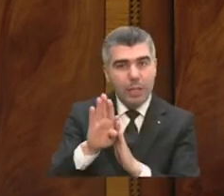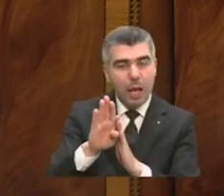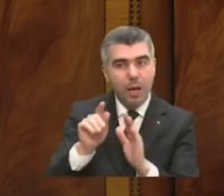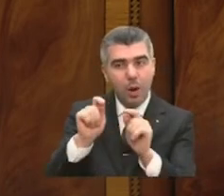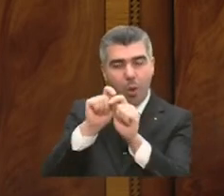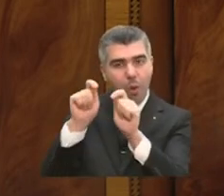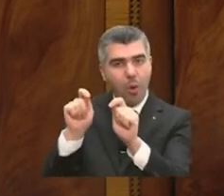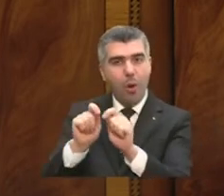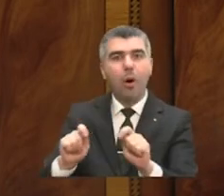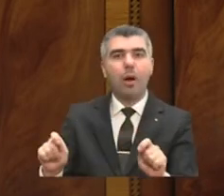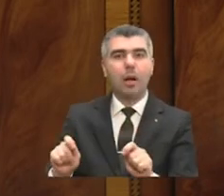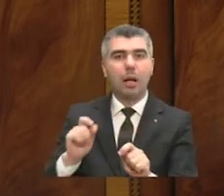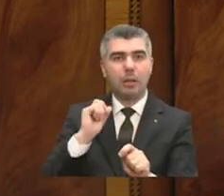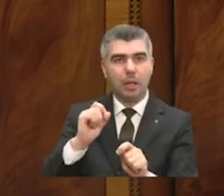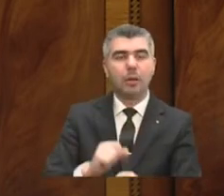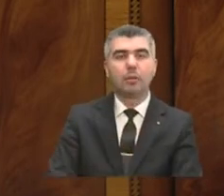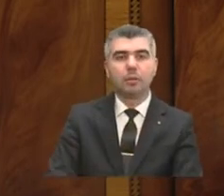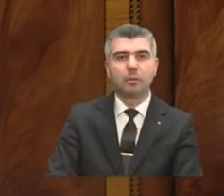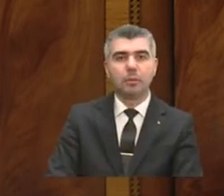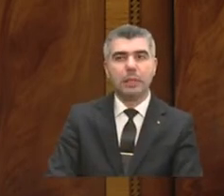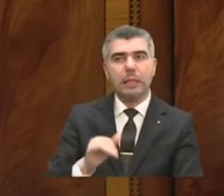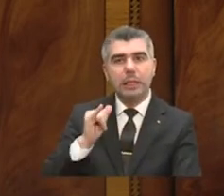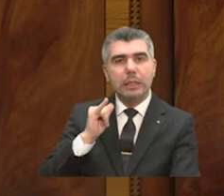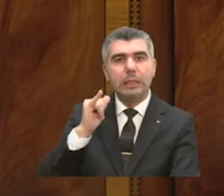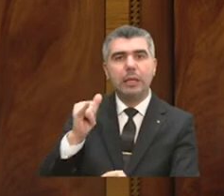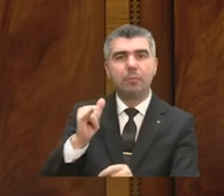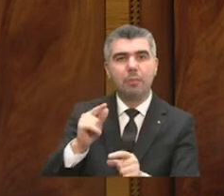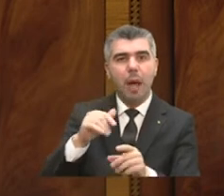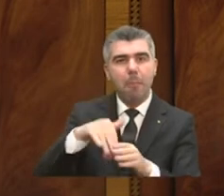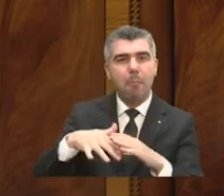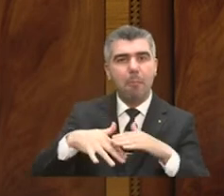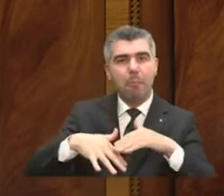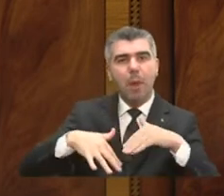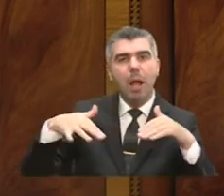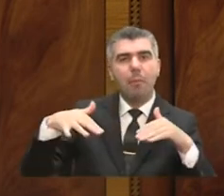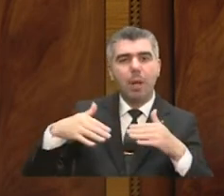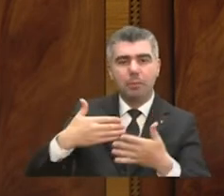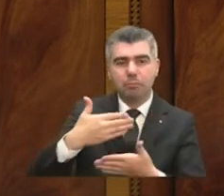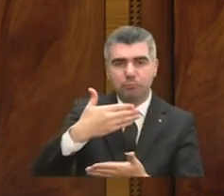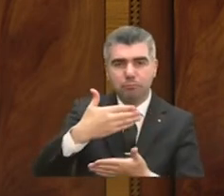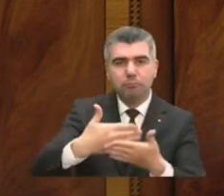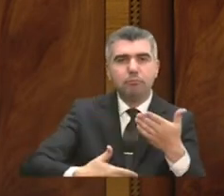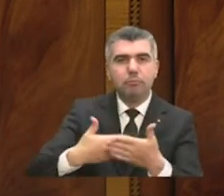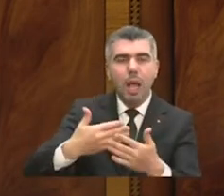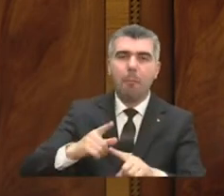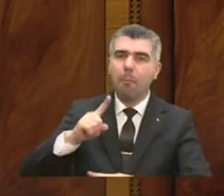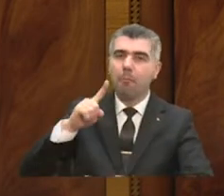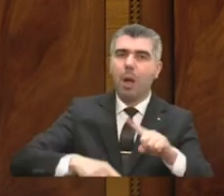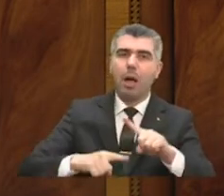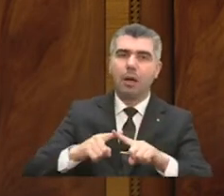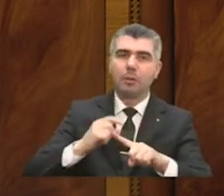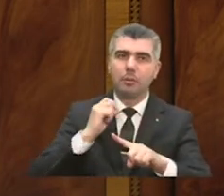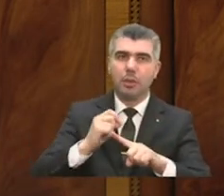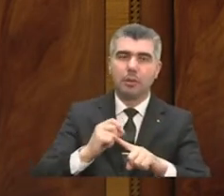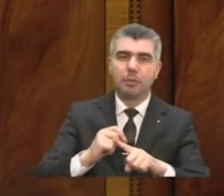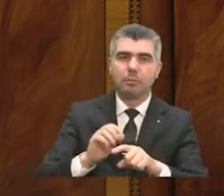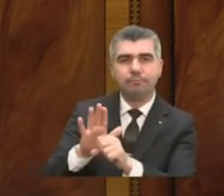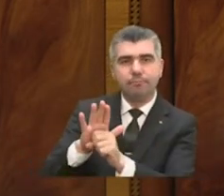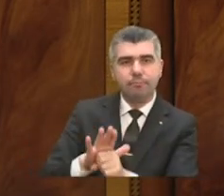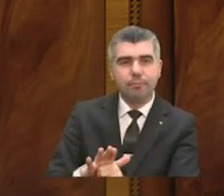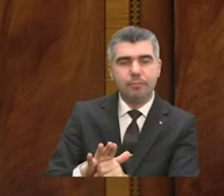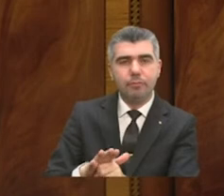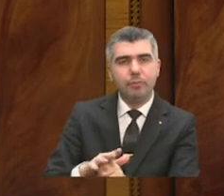sommes convaincus que le droit et les droits des